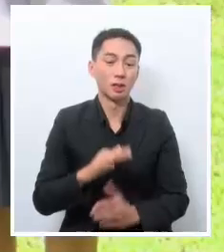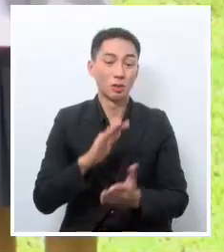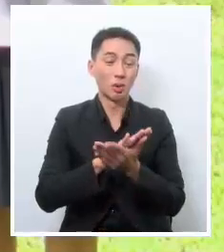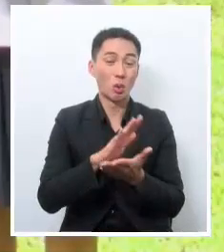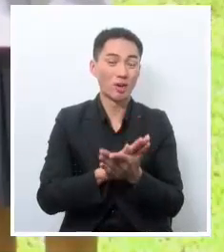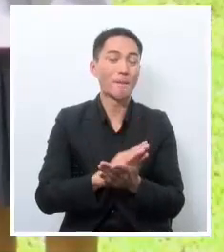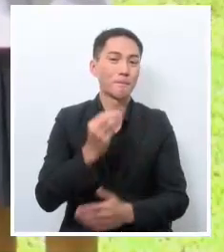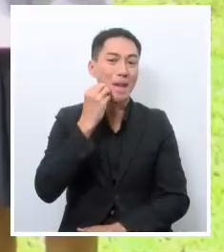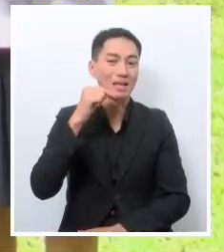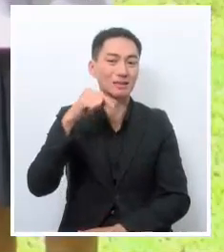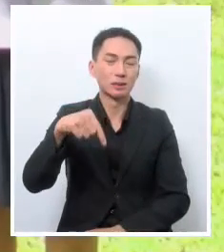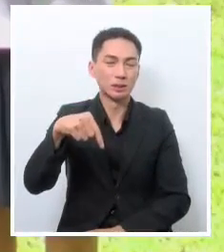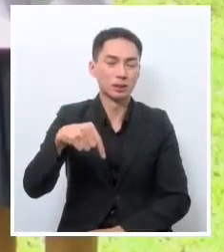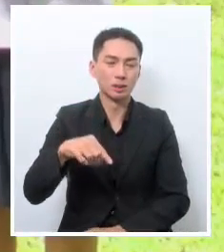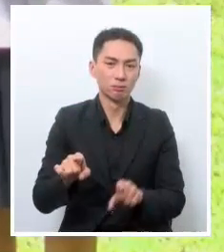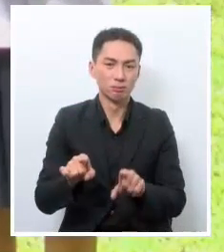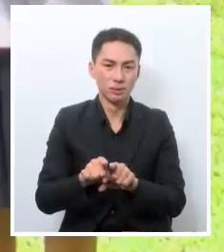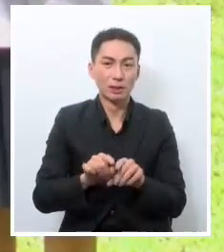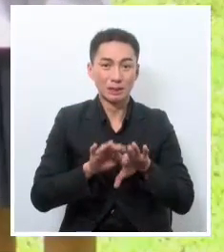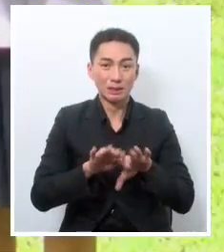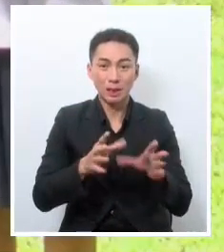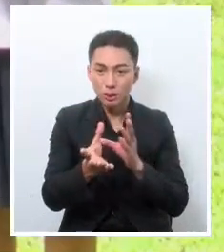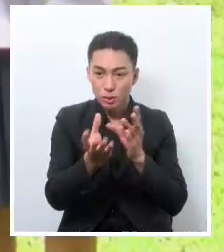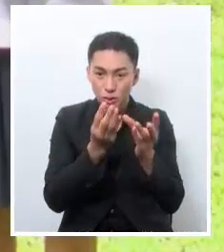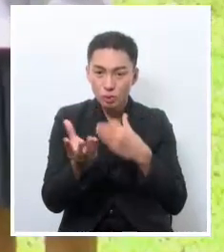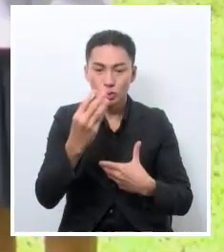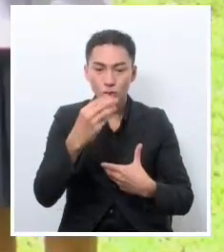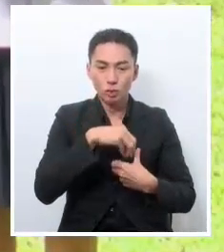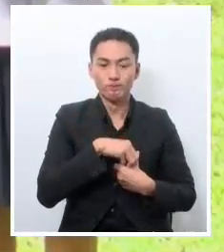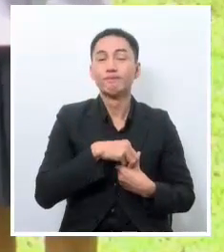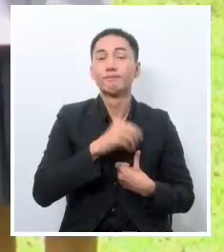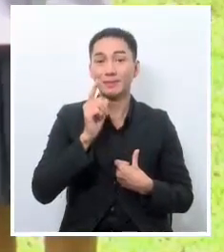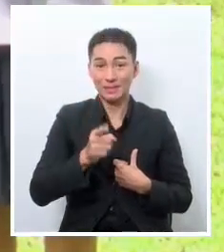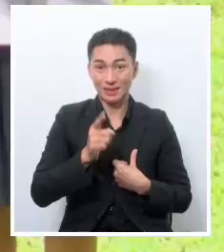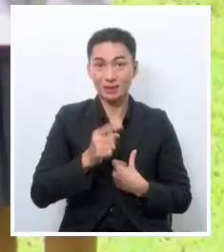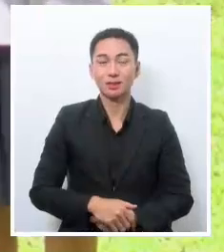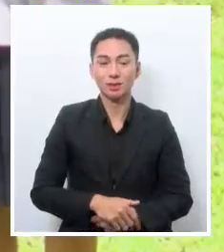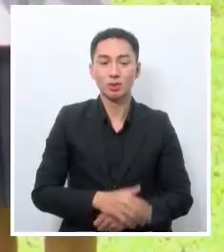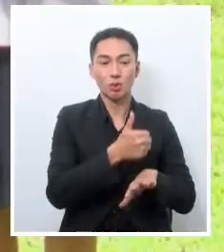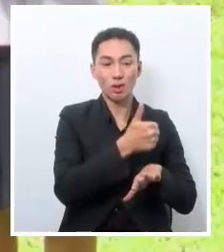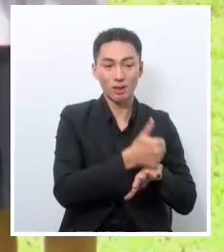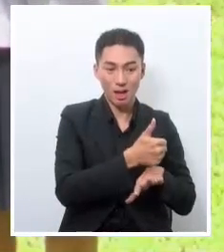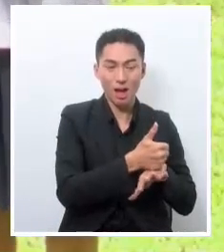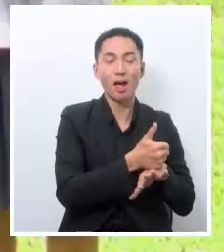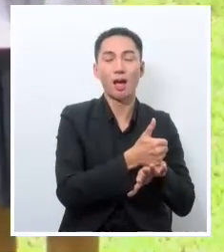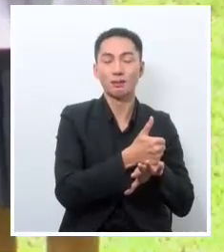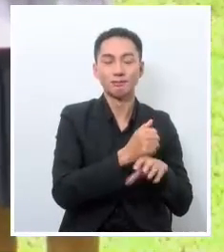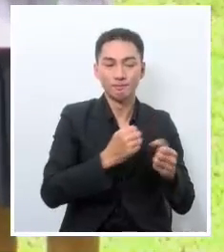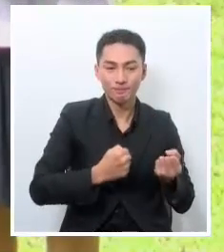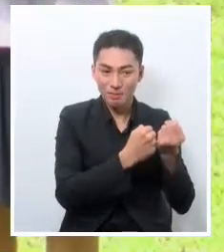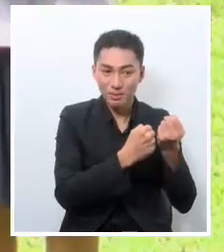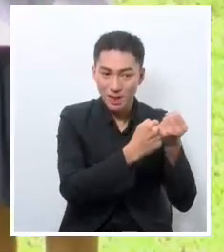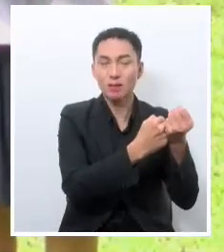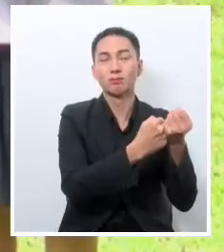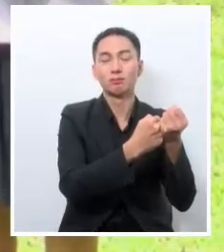อยู่ในจิตใจของเด็กนักเรียนของเรานะคะโดยที่ผอโรงเรียนพาแนวทางมีการขับเคลื่อนแล้วก็คุณ